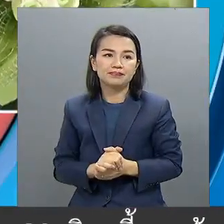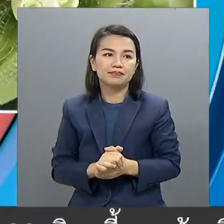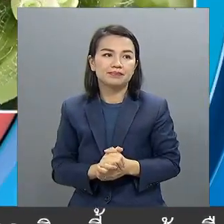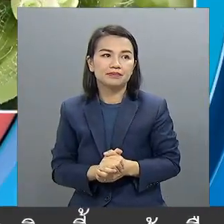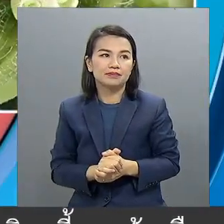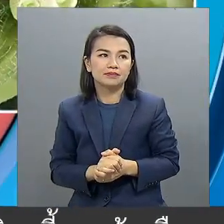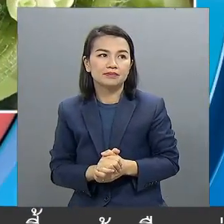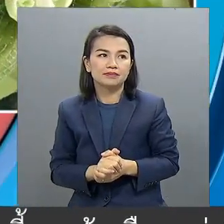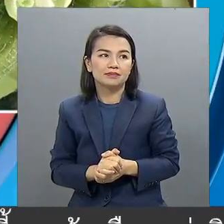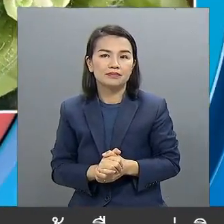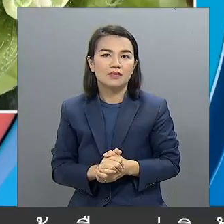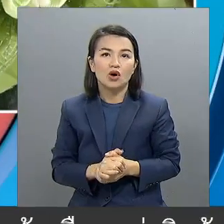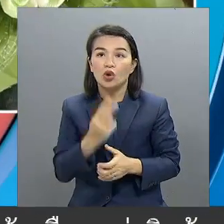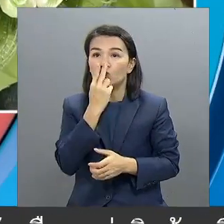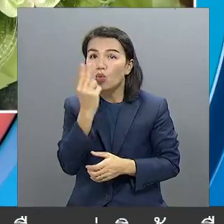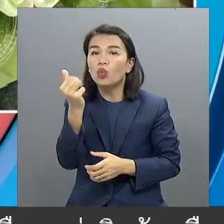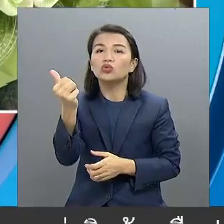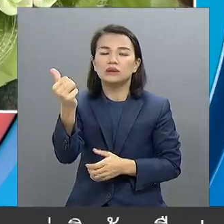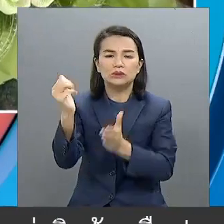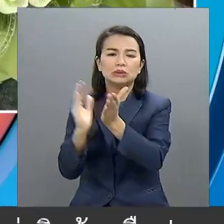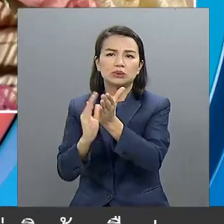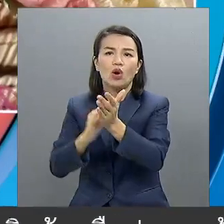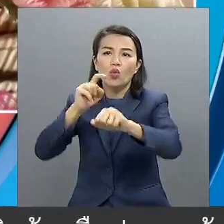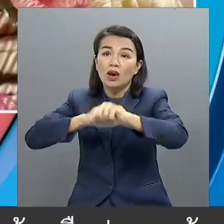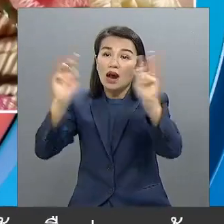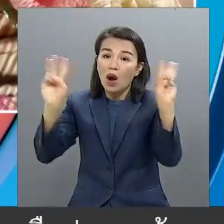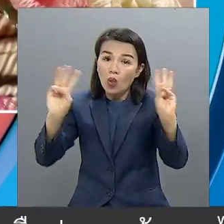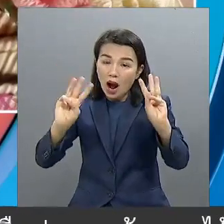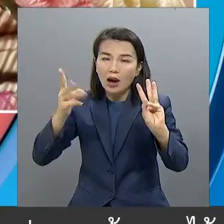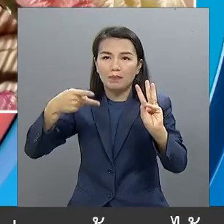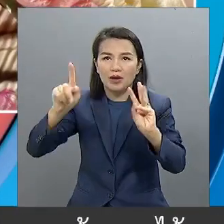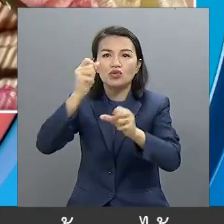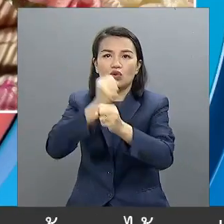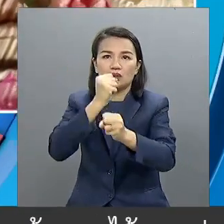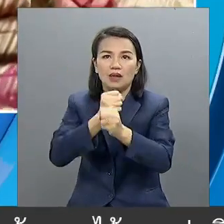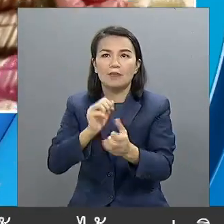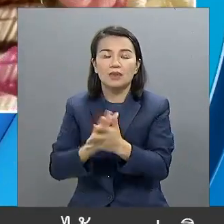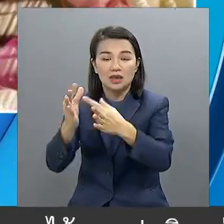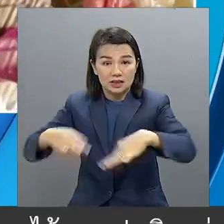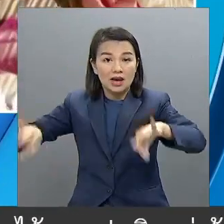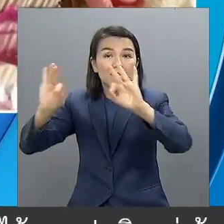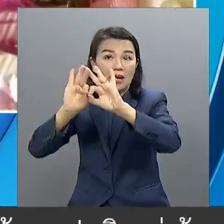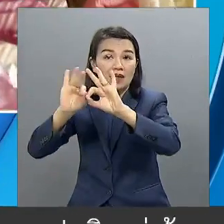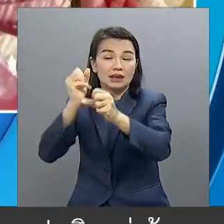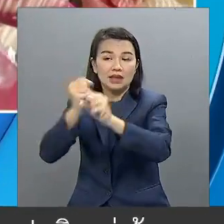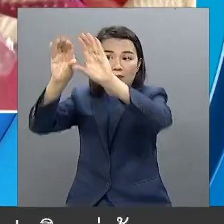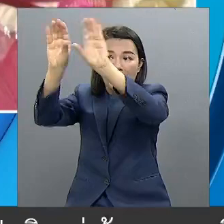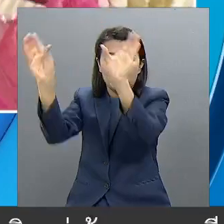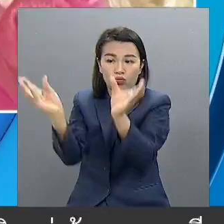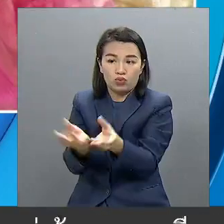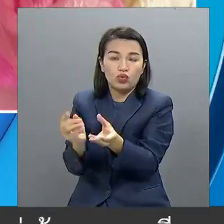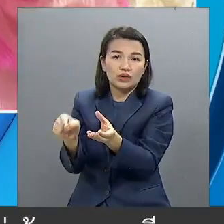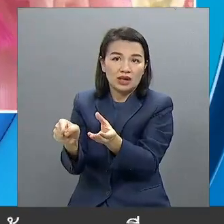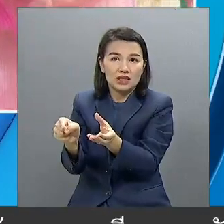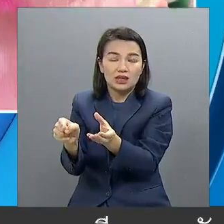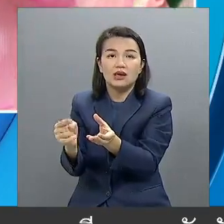เป็เรื่ทน่ชื่นชมที่การใช้เวลาว่างให้เป็ประยชน์และที่สำคัญพวงรดสอกไม้จันนี้นะคะน ON เนอจากจะช่วยประ